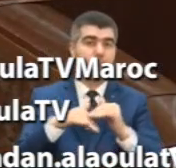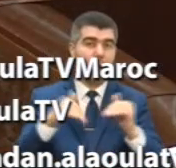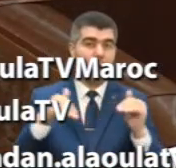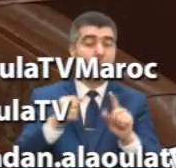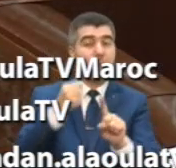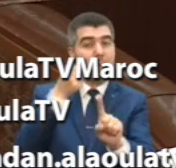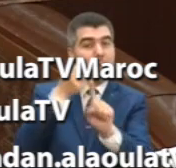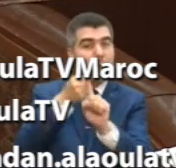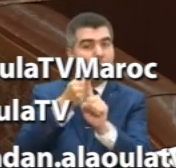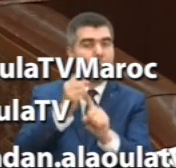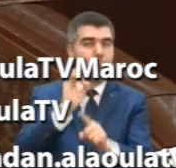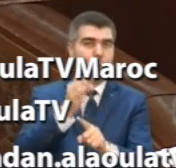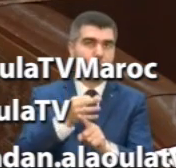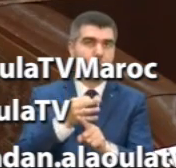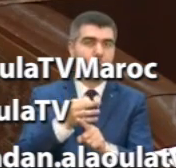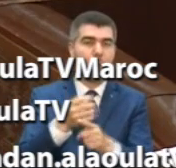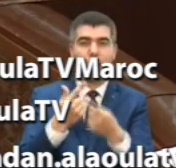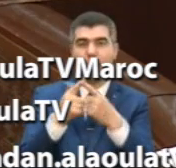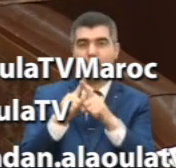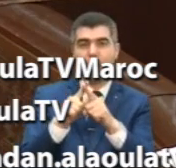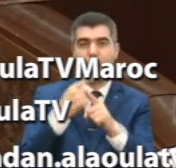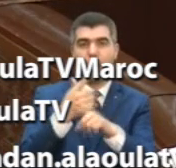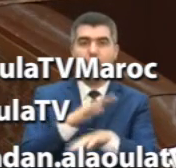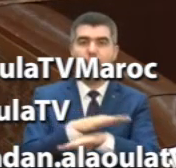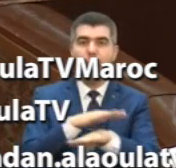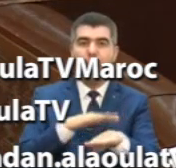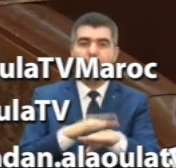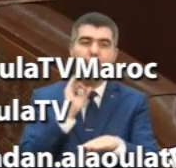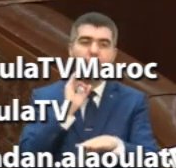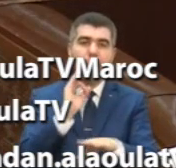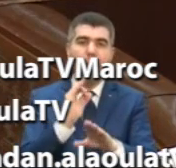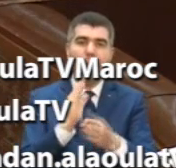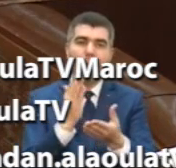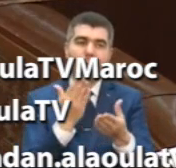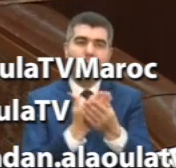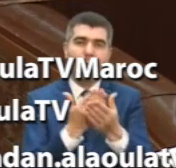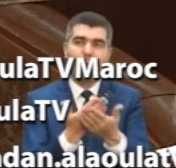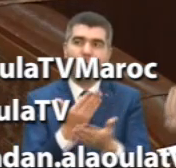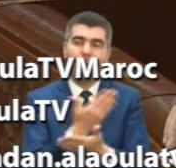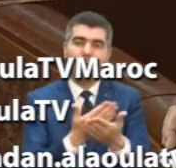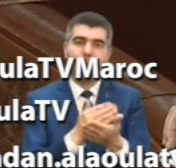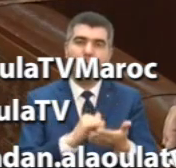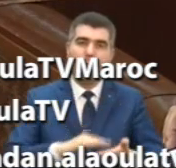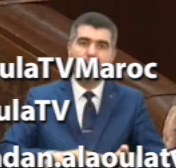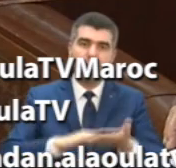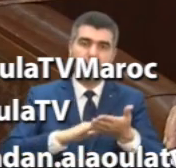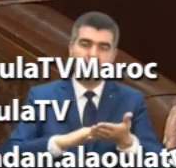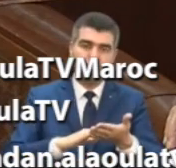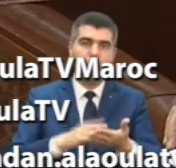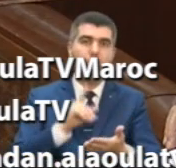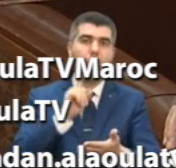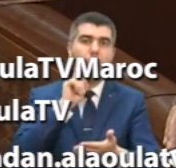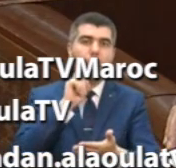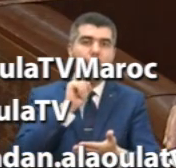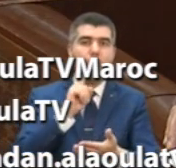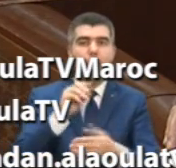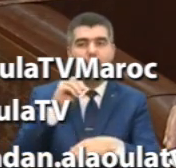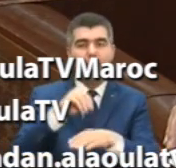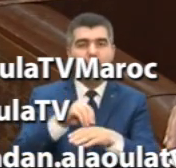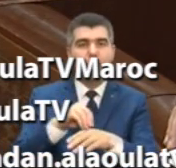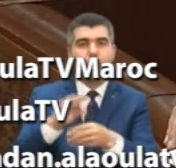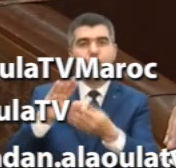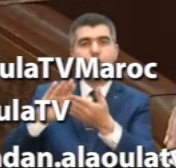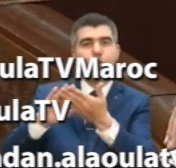عليه الآن في إطار مبادرة الوطنية التنمية البشرية، وكذلك في إطار تمكين النساء في التعاونيات